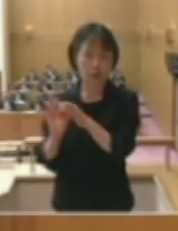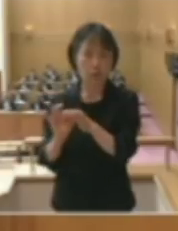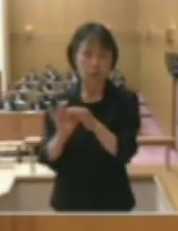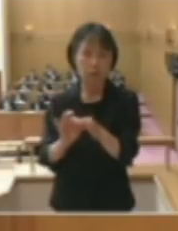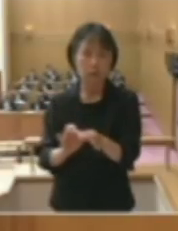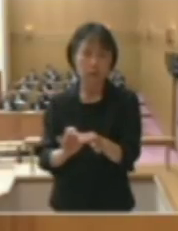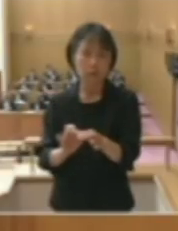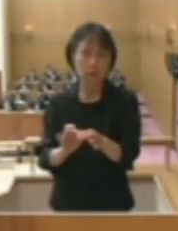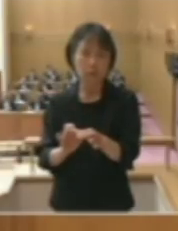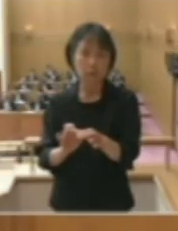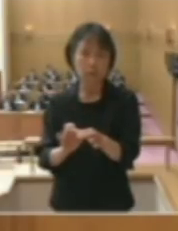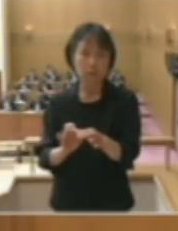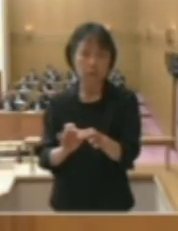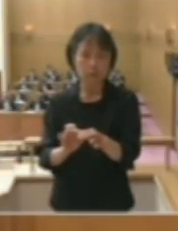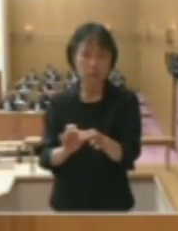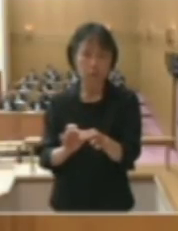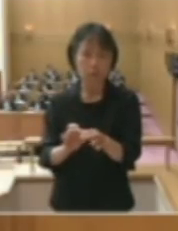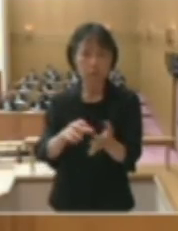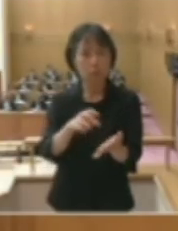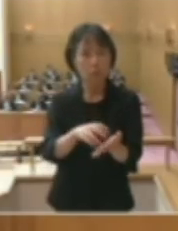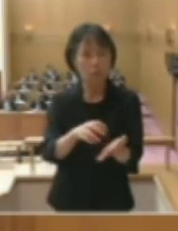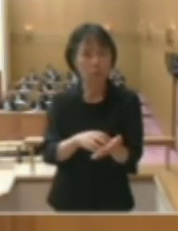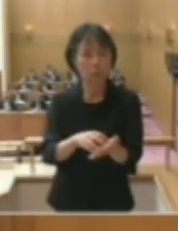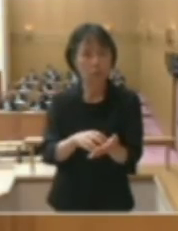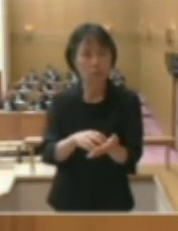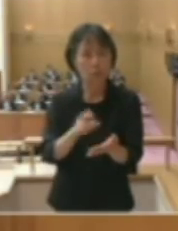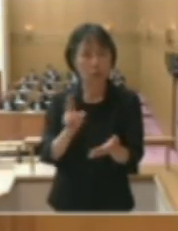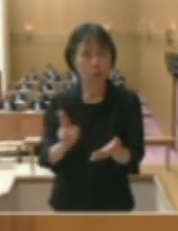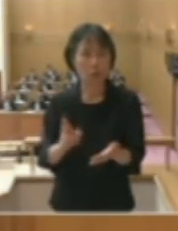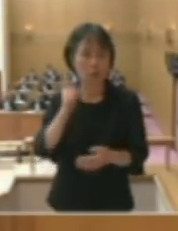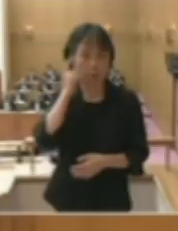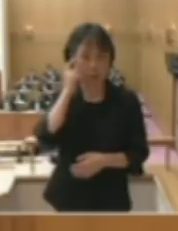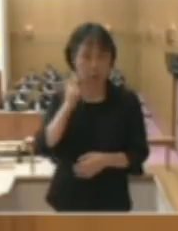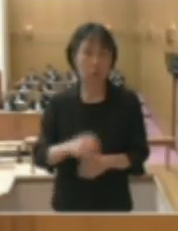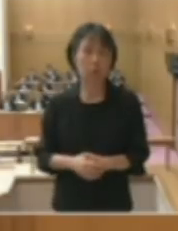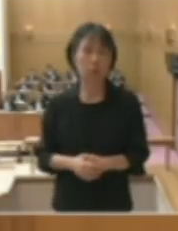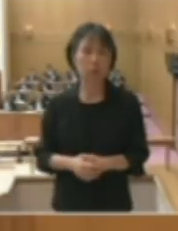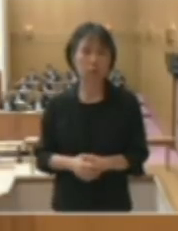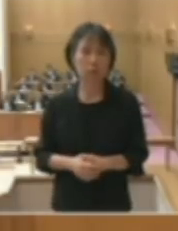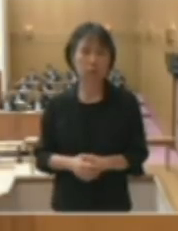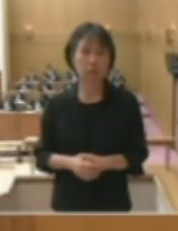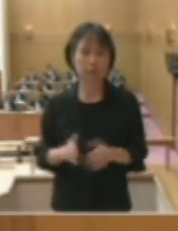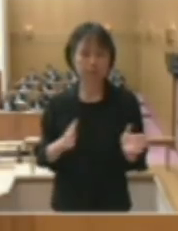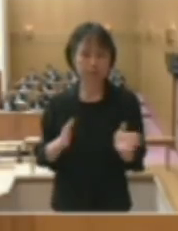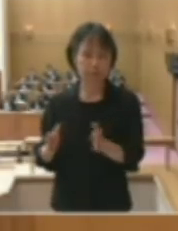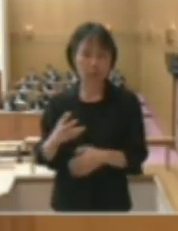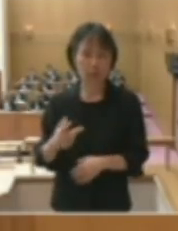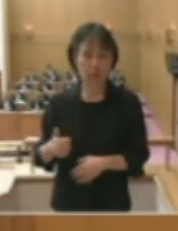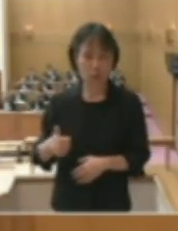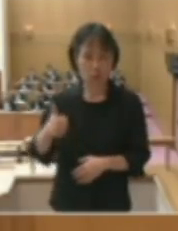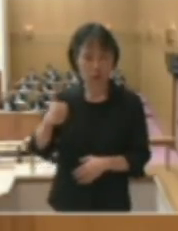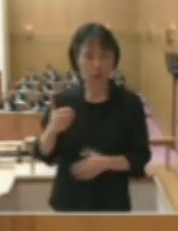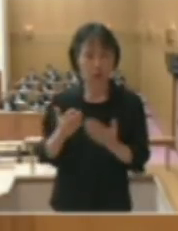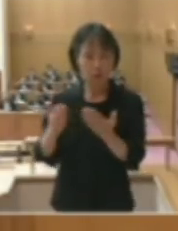と確信するからであります。そこで市長に質問したい第1点目